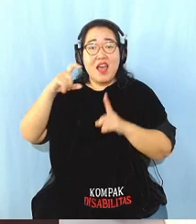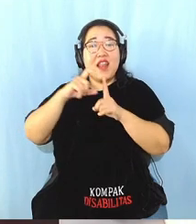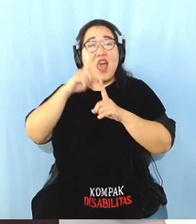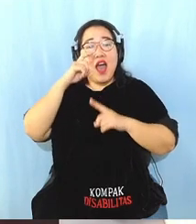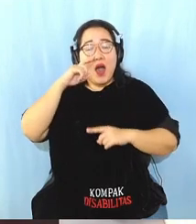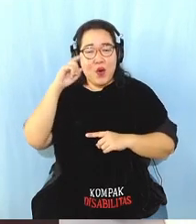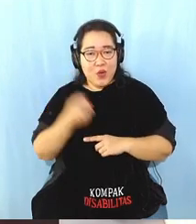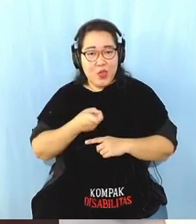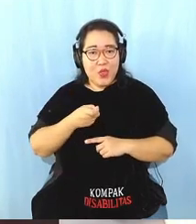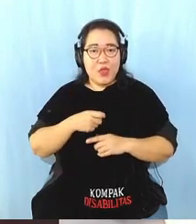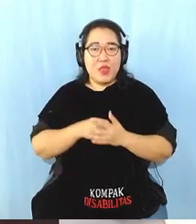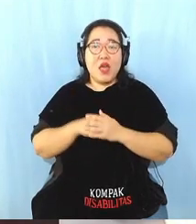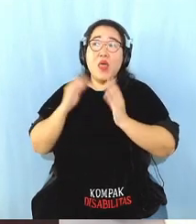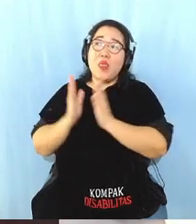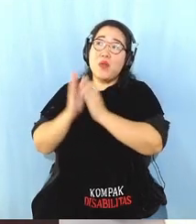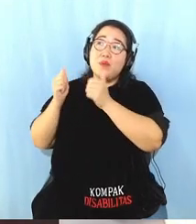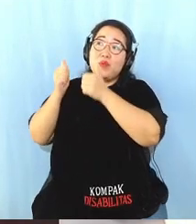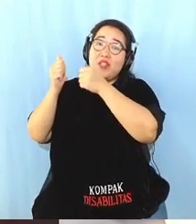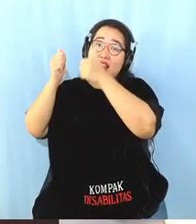datang atas nama Tuhan.